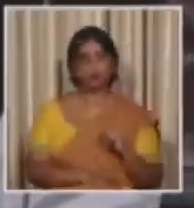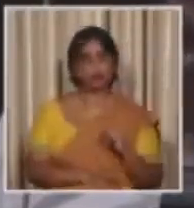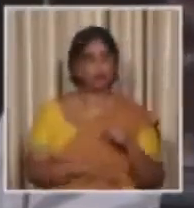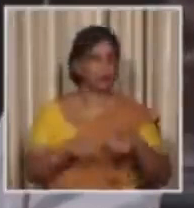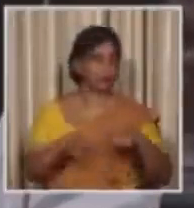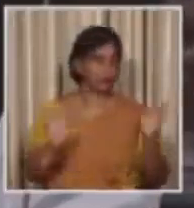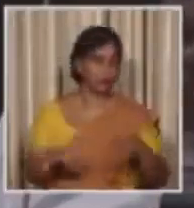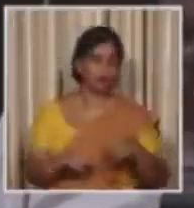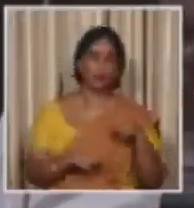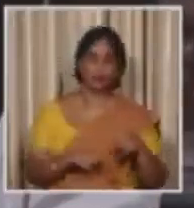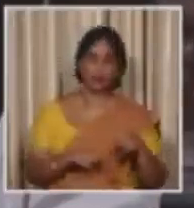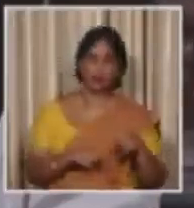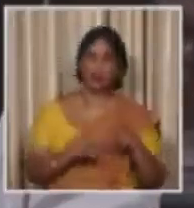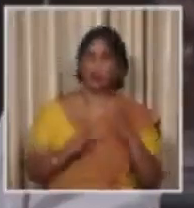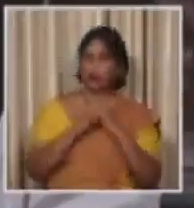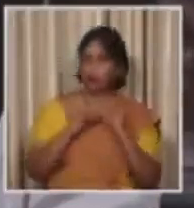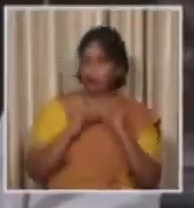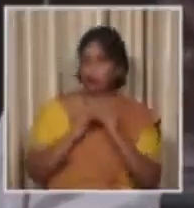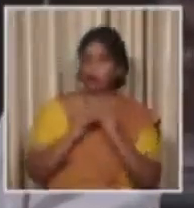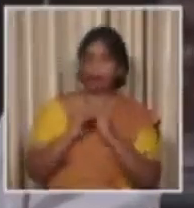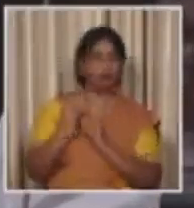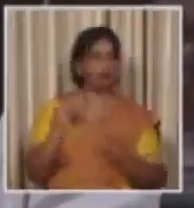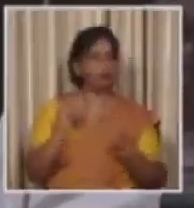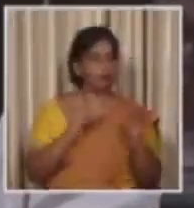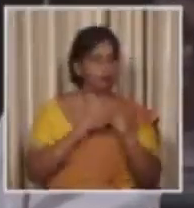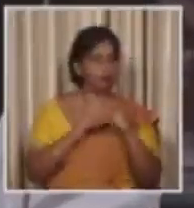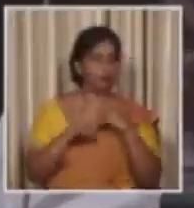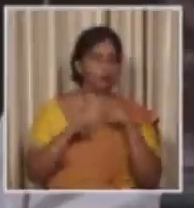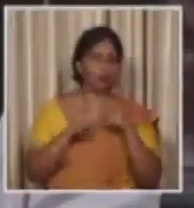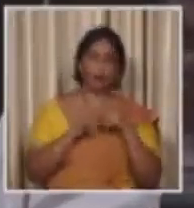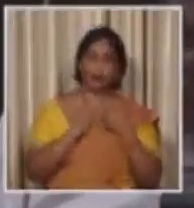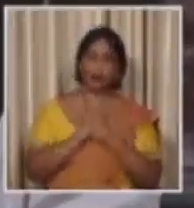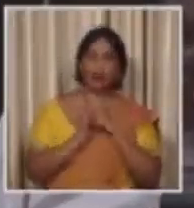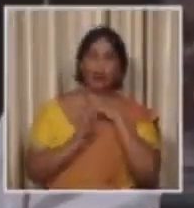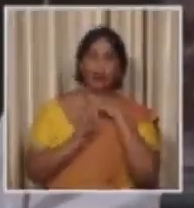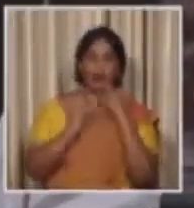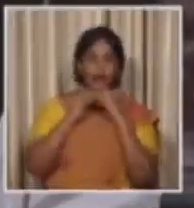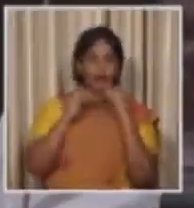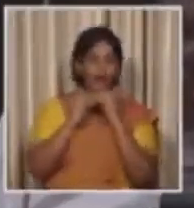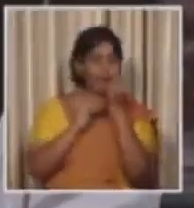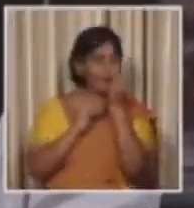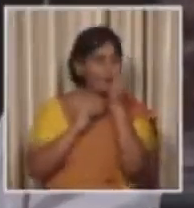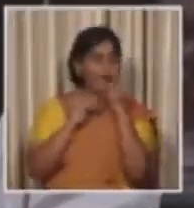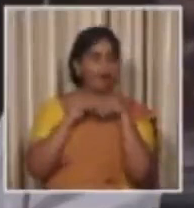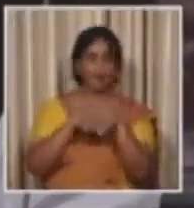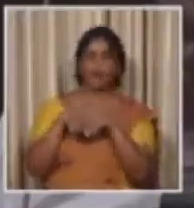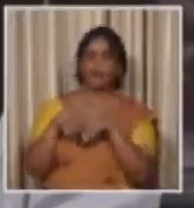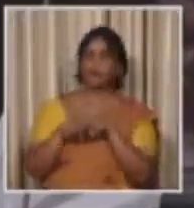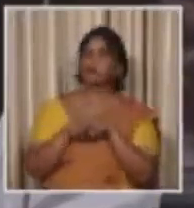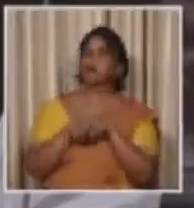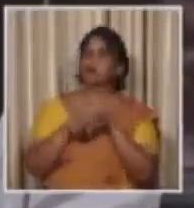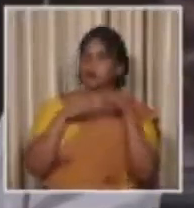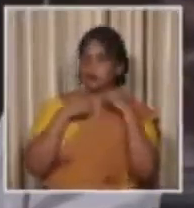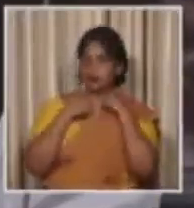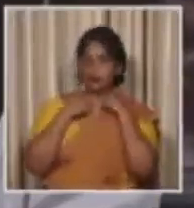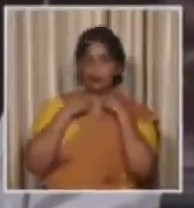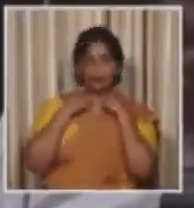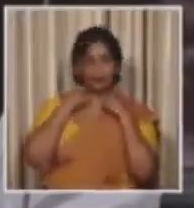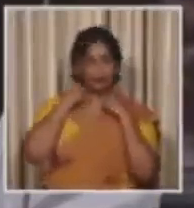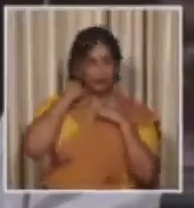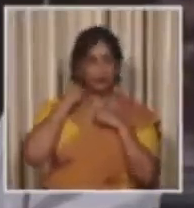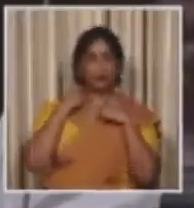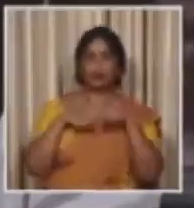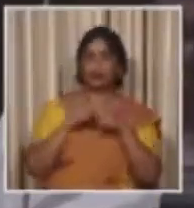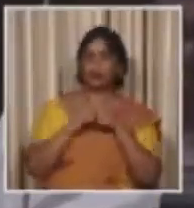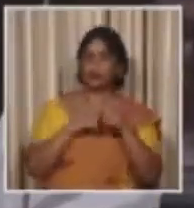රටින් ගේනවා. අපි දැන් බීලුණු වලට විකල්පයක් විදිහට ගරු කතානායකතුමනි රතුළුණු වගාව ප්‍රචලිත කිරීමේ වැඩපිළිකුත් අපි දියත් කරනවා. මේ වන